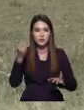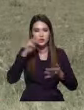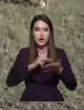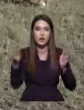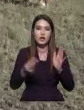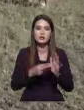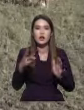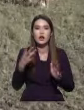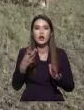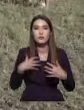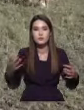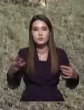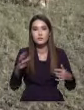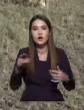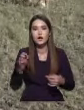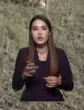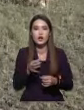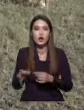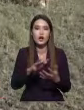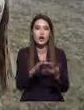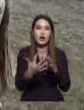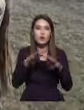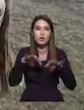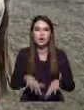малға жеткен. Шаруашылықта ауылдың 50-ге жуық тұрғыны